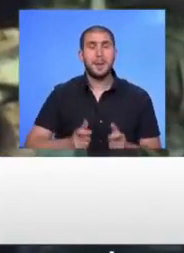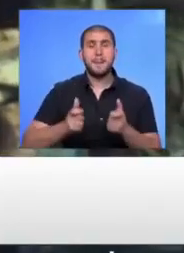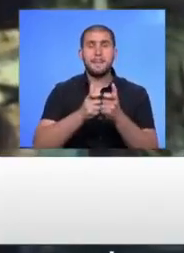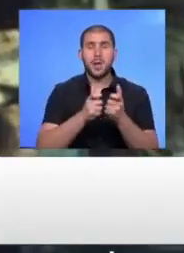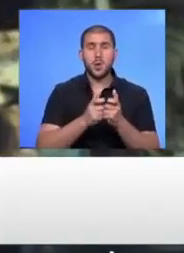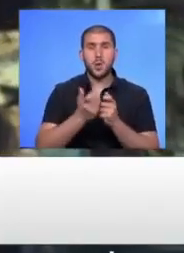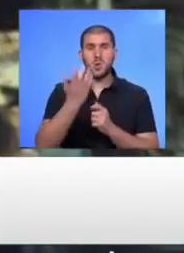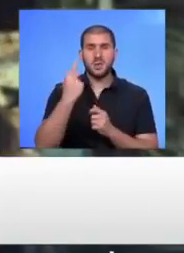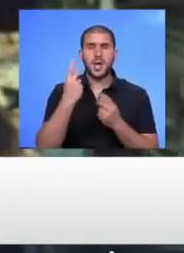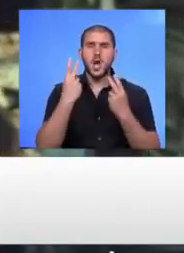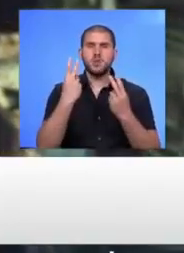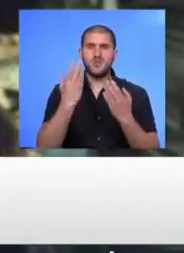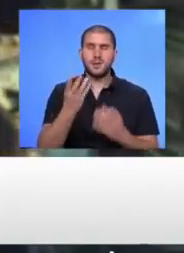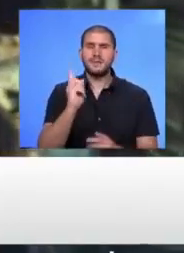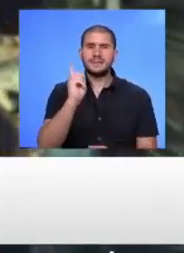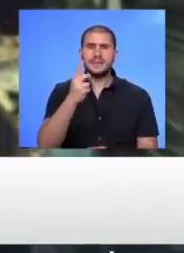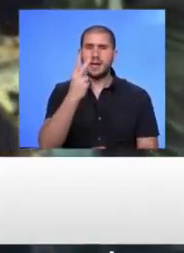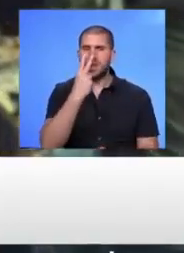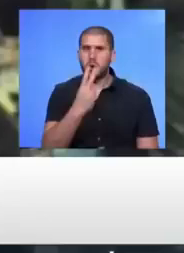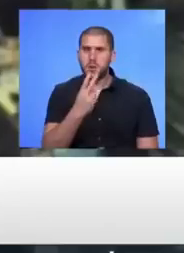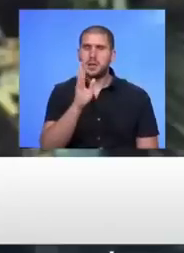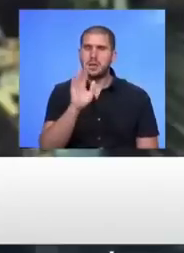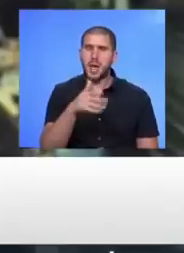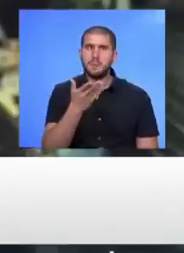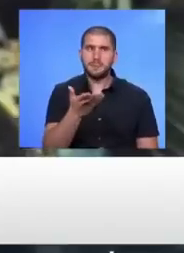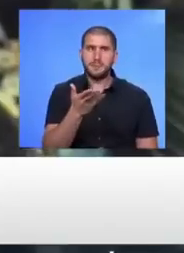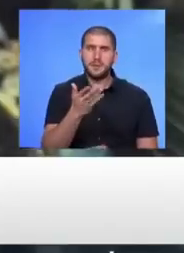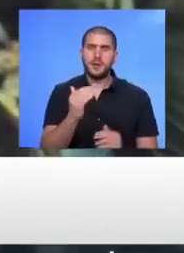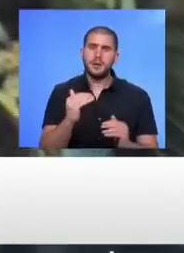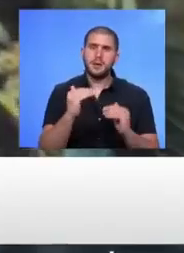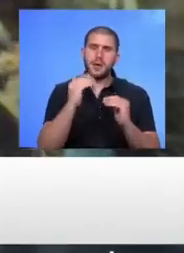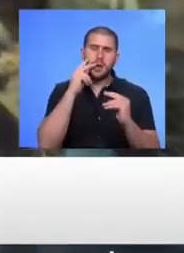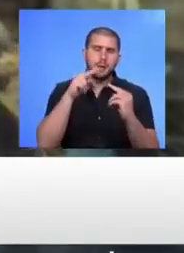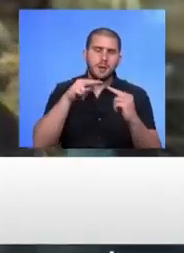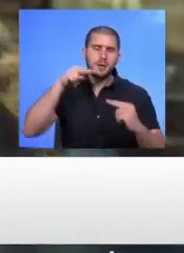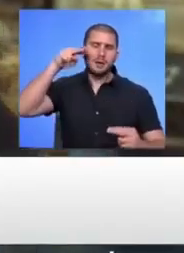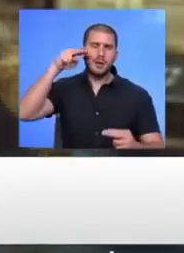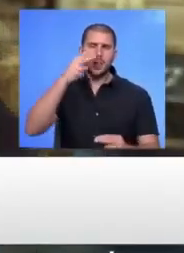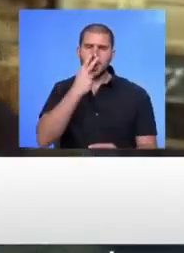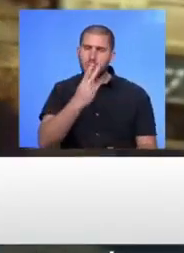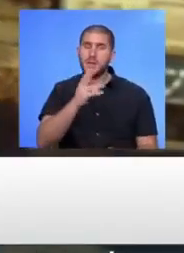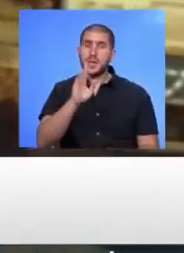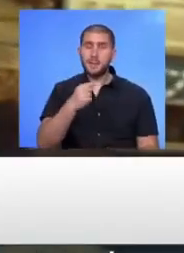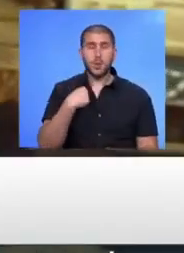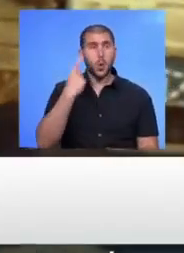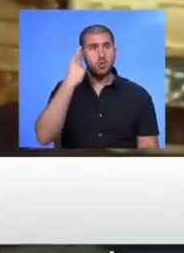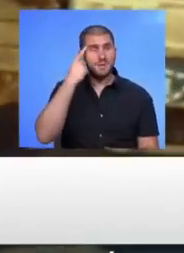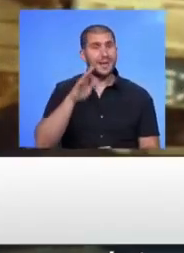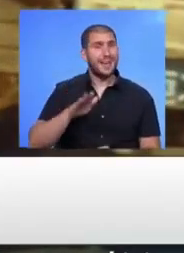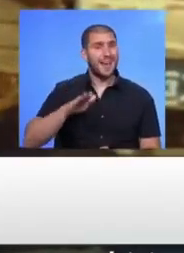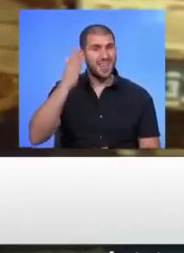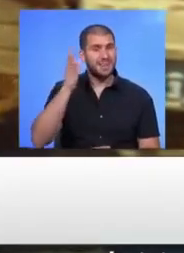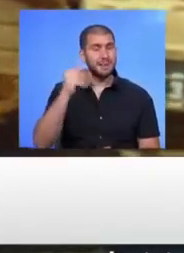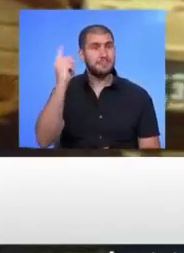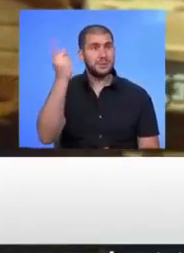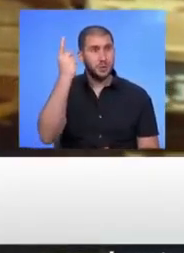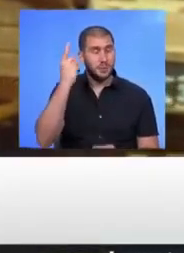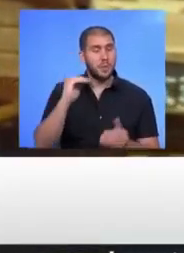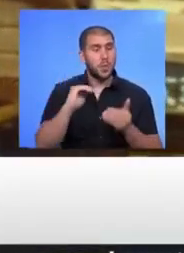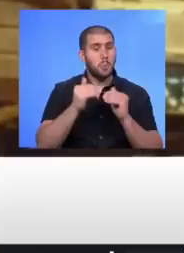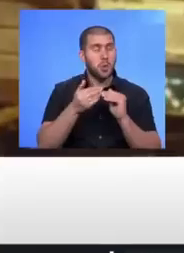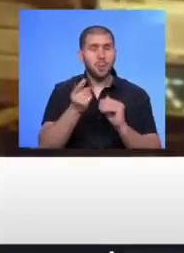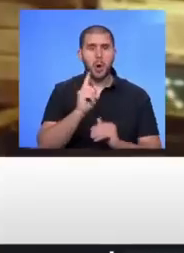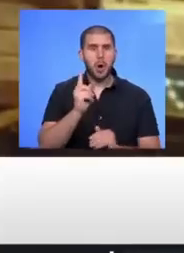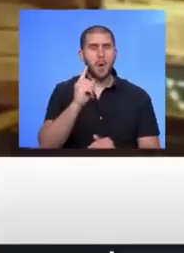הקונות הן חשובות, אבל צריך להסתכל על זה גם ברמה אחת מלמעלה. וגם פה אני חושב שחיל האוויר עם מסקרים מותאמים,